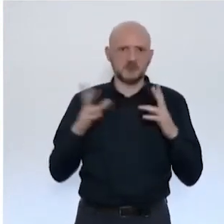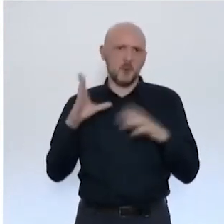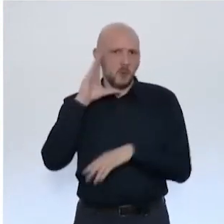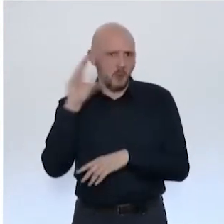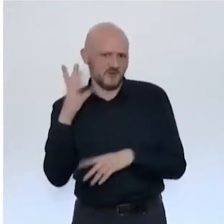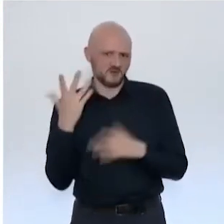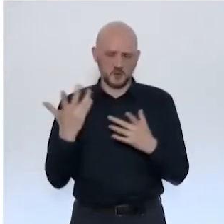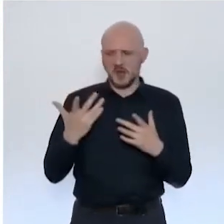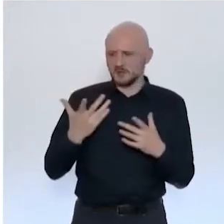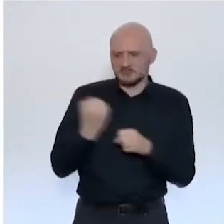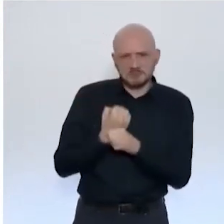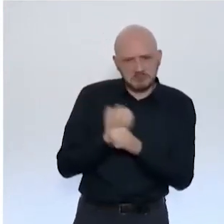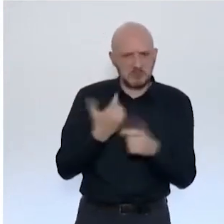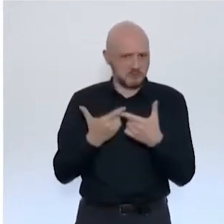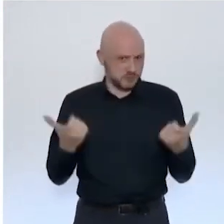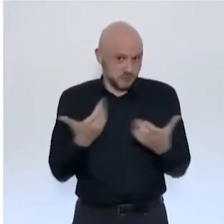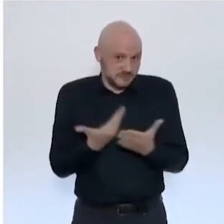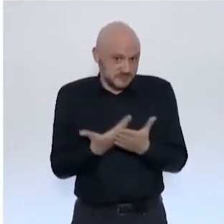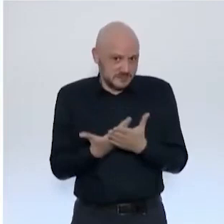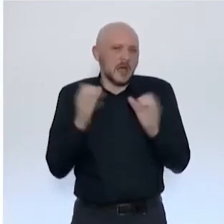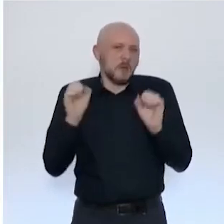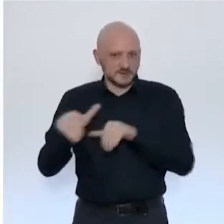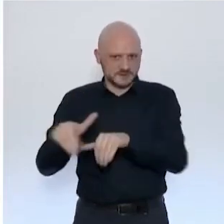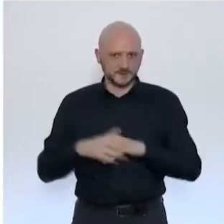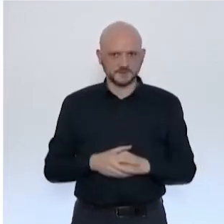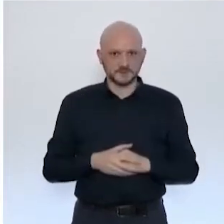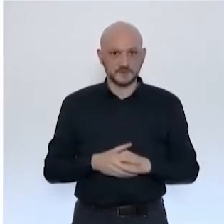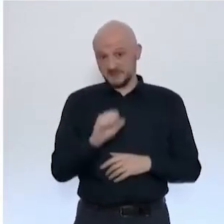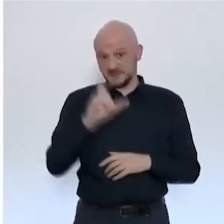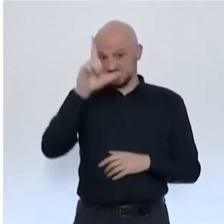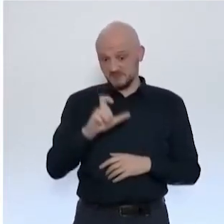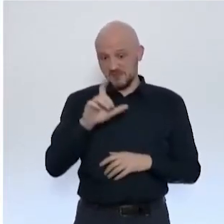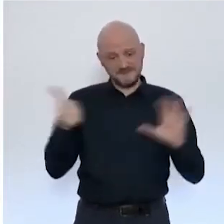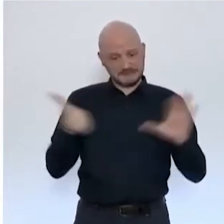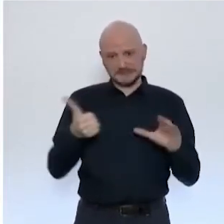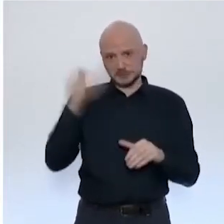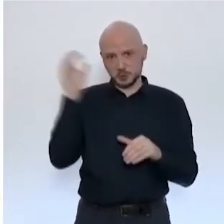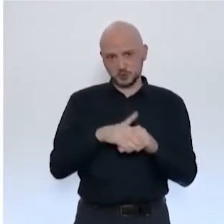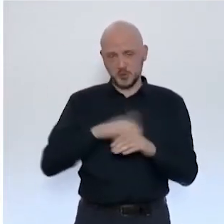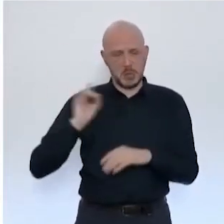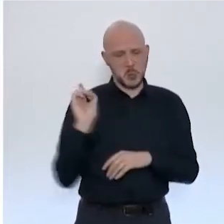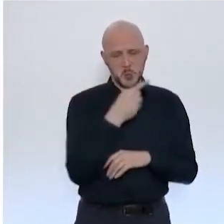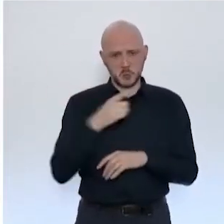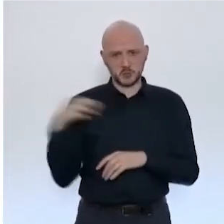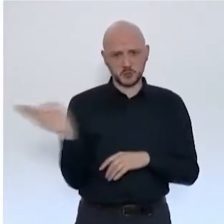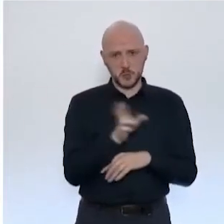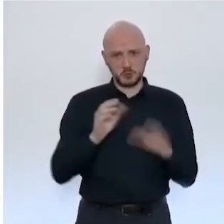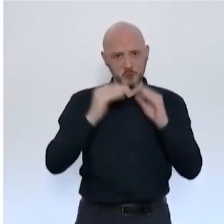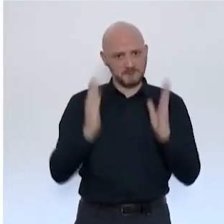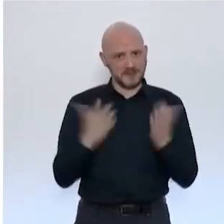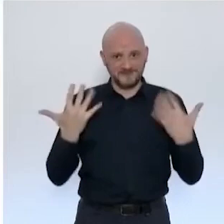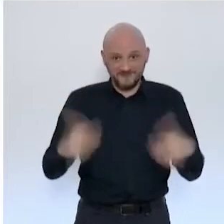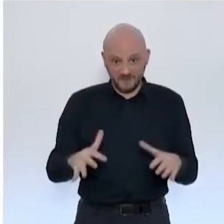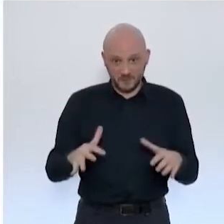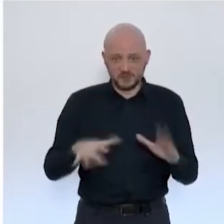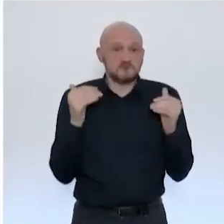un point pour vous, l'équipe 2. Alors, à nous, hein, Olive, cette fois te plante pas, hein. C'est moi qui fais deviner d'ailleurs. Bon, alors, j'attends